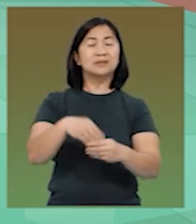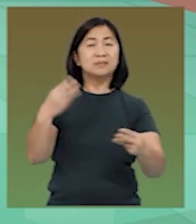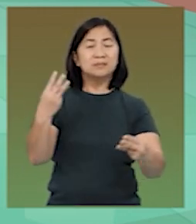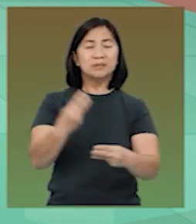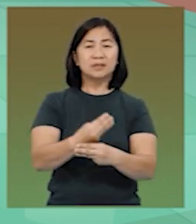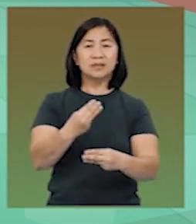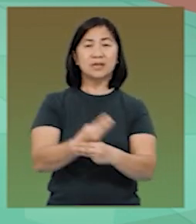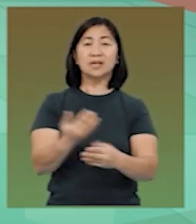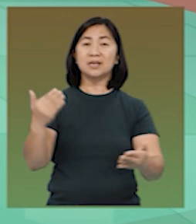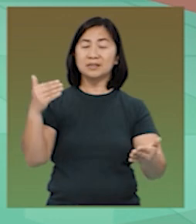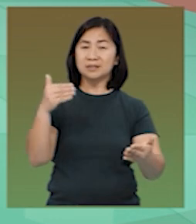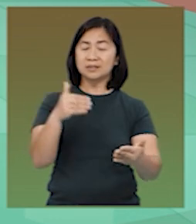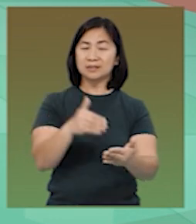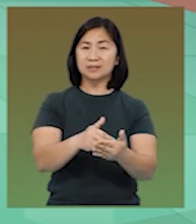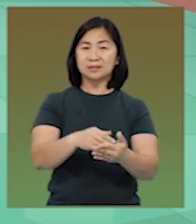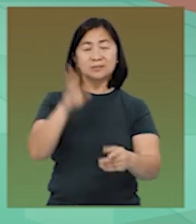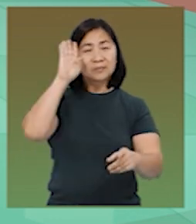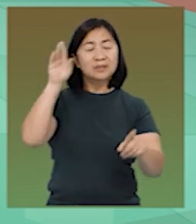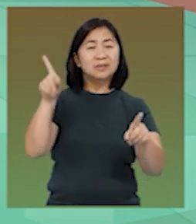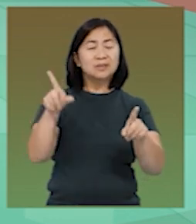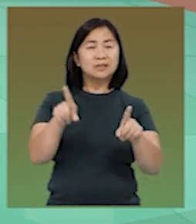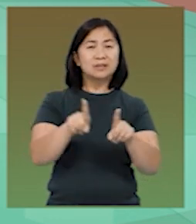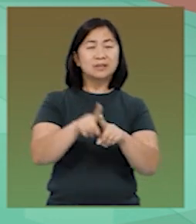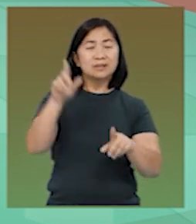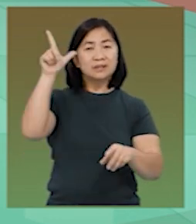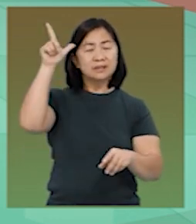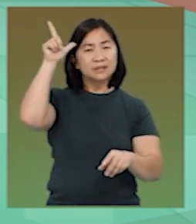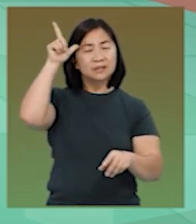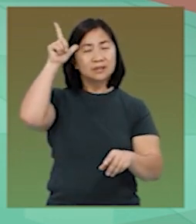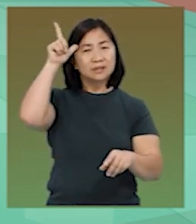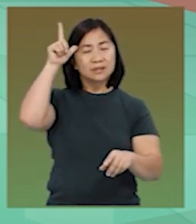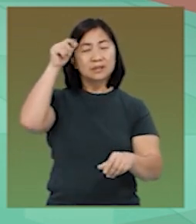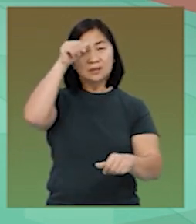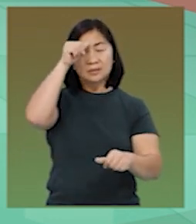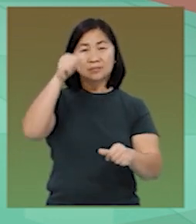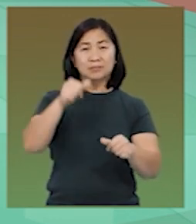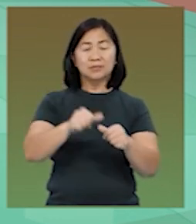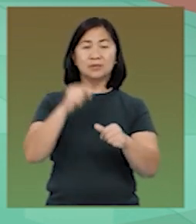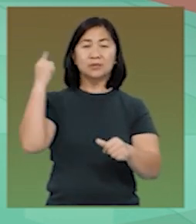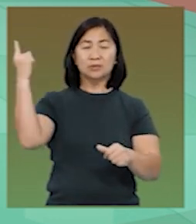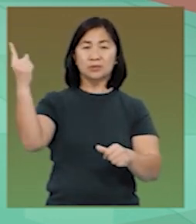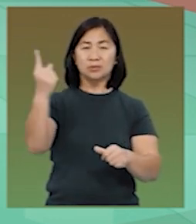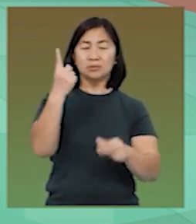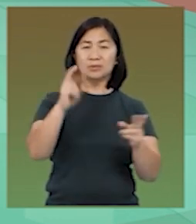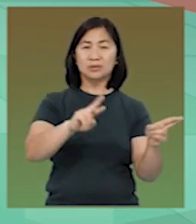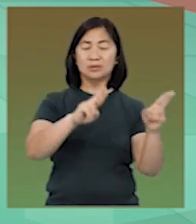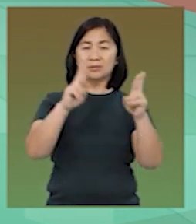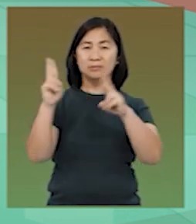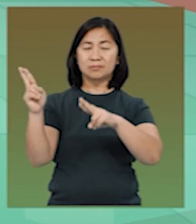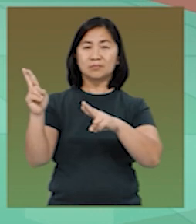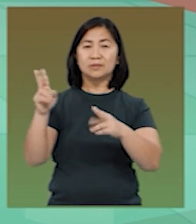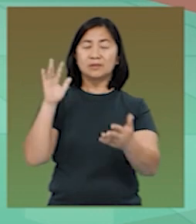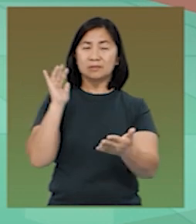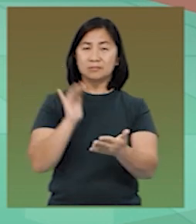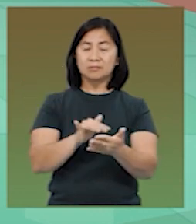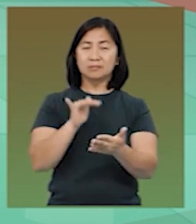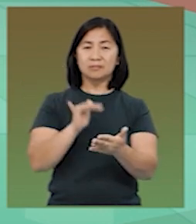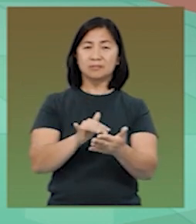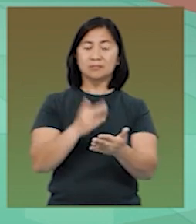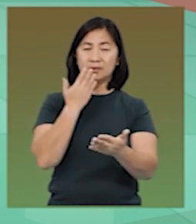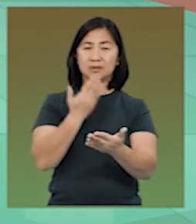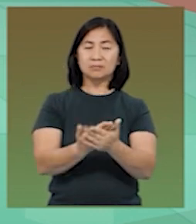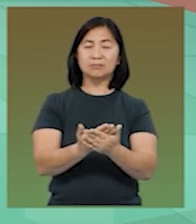mathematics. Muli, ako si Kuya Lino na nagpapaalalang laging maging handa at mag-aral